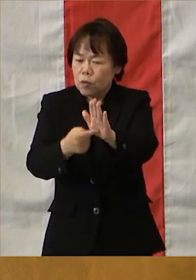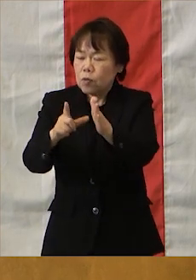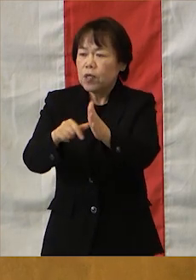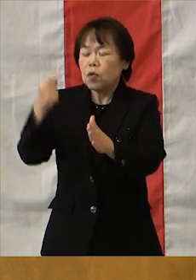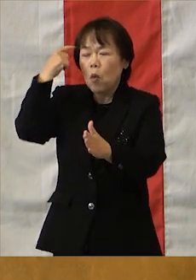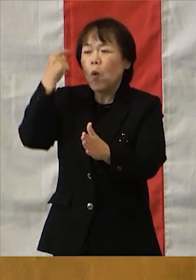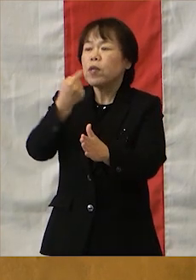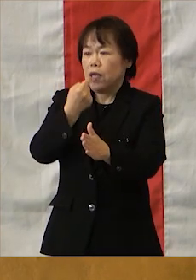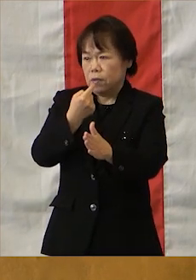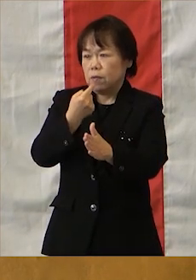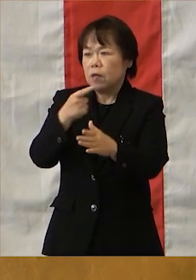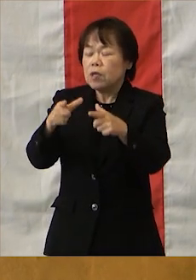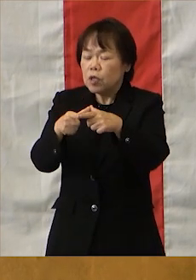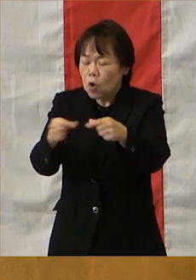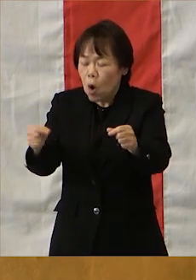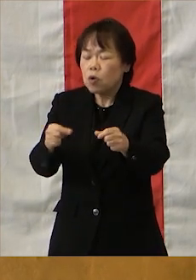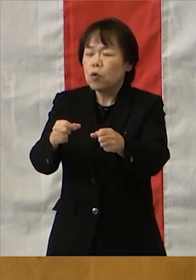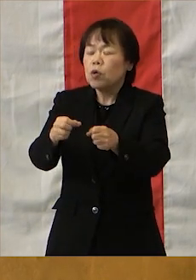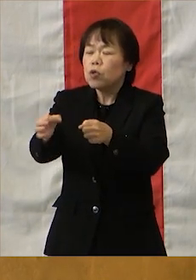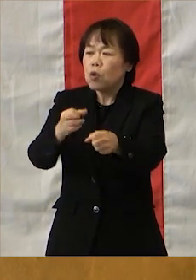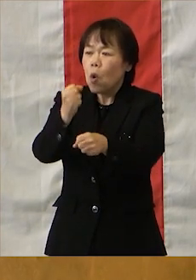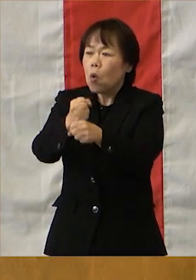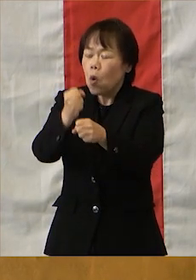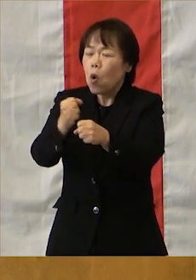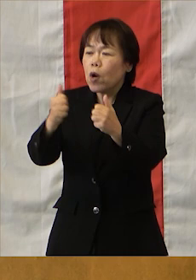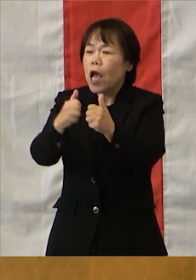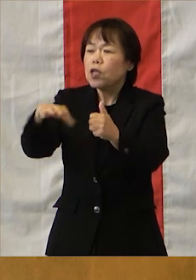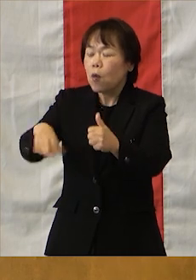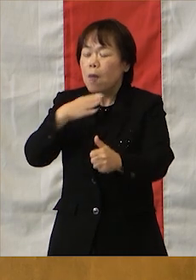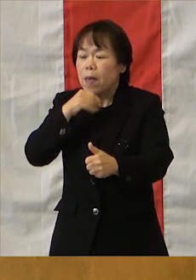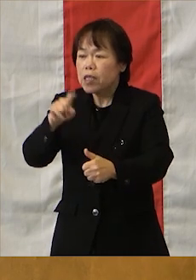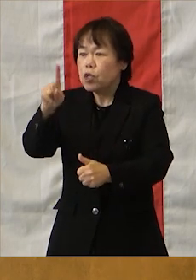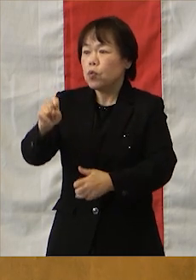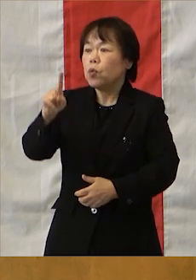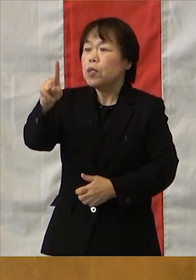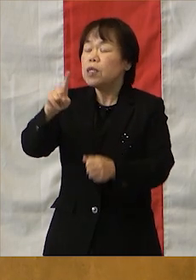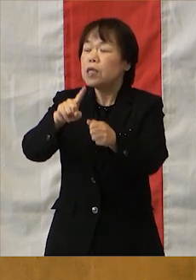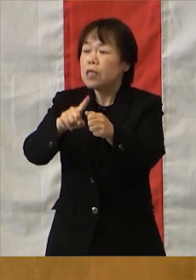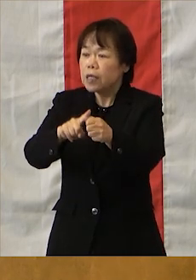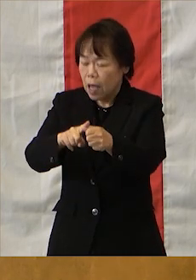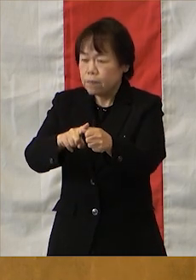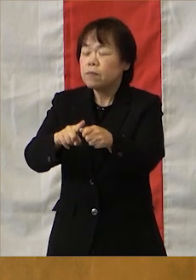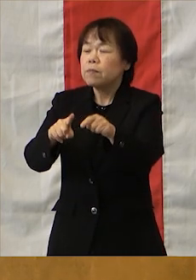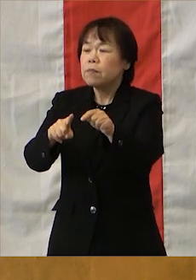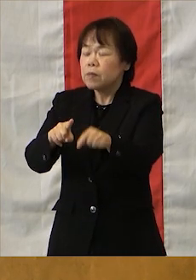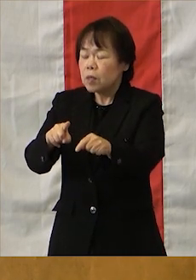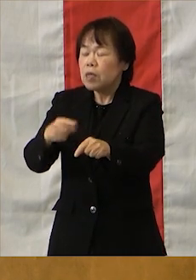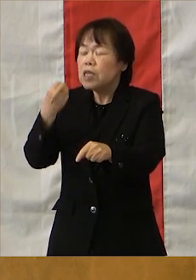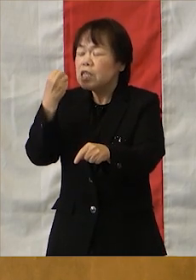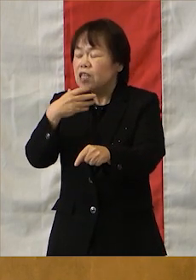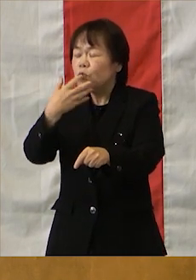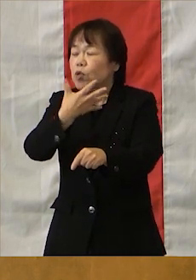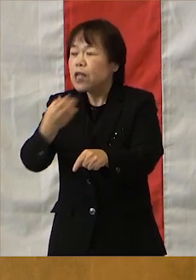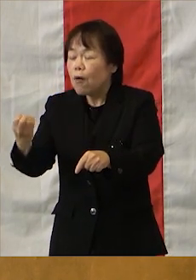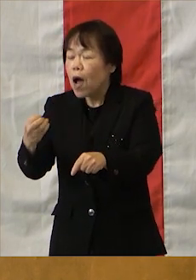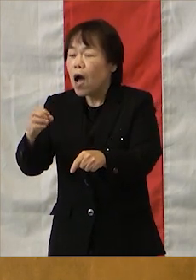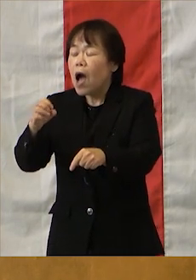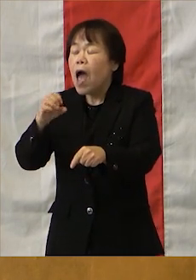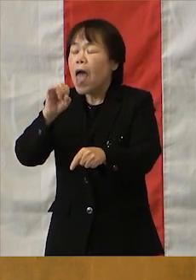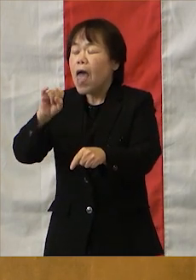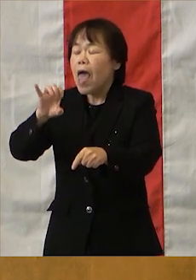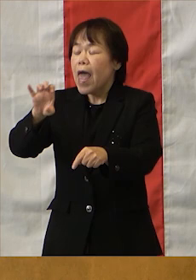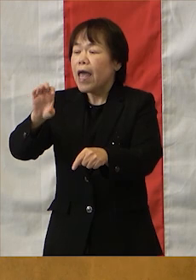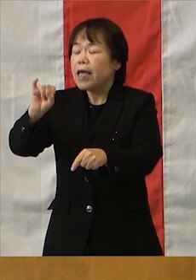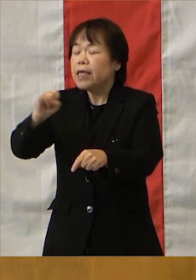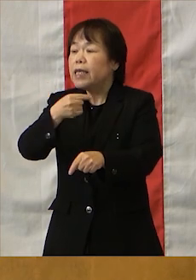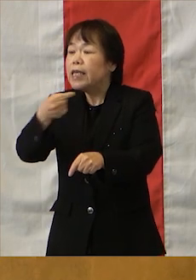ます日本商工会議所は明治11年に渋沢たちによって創設されました